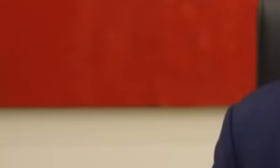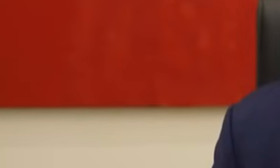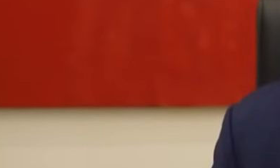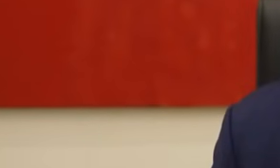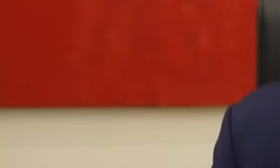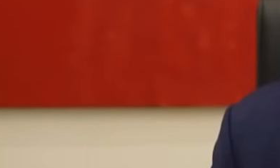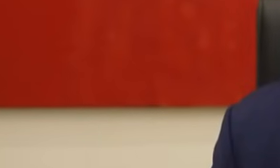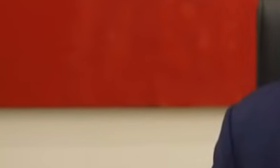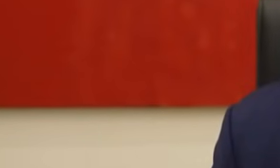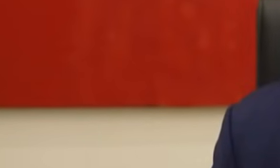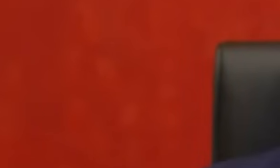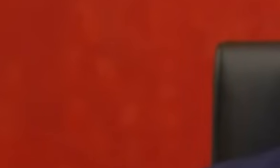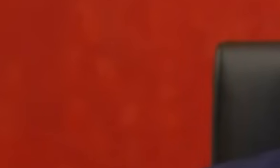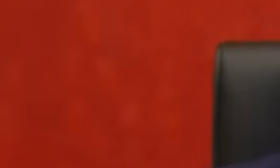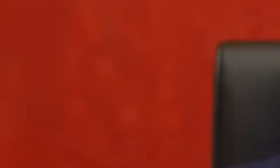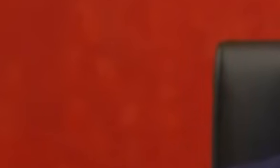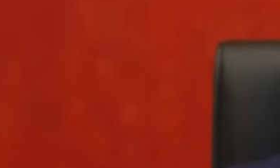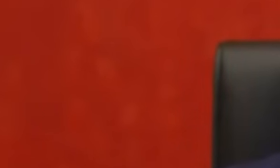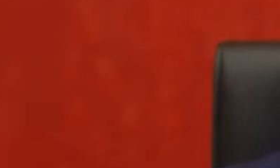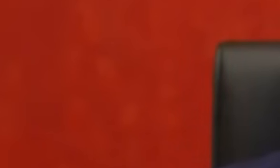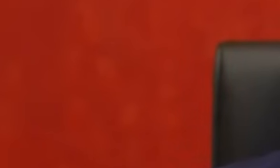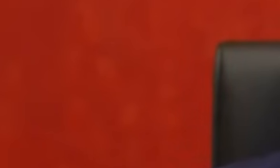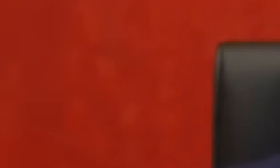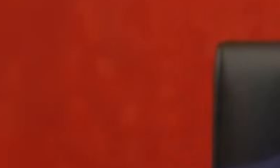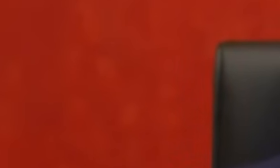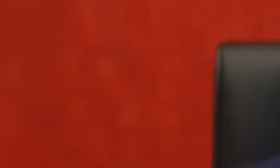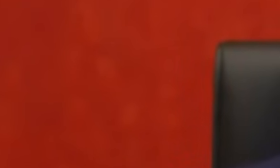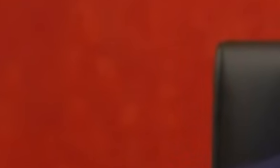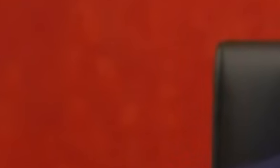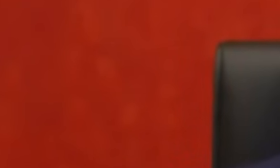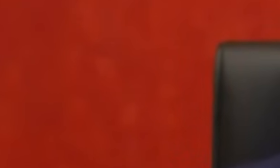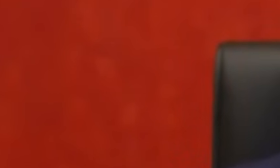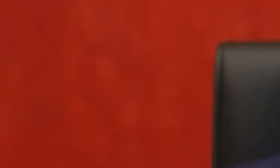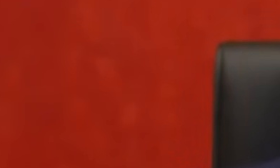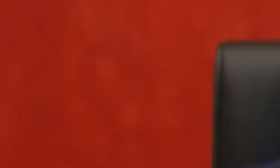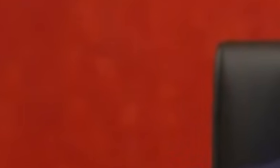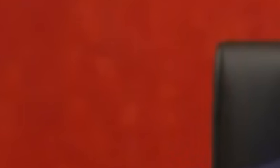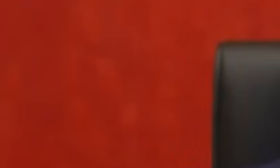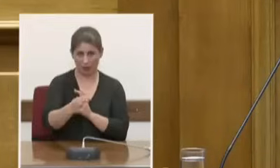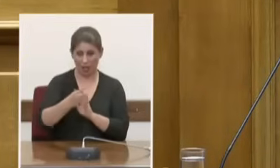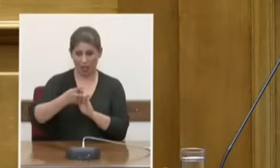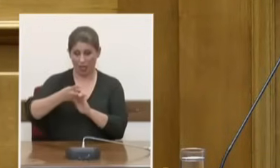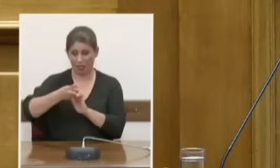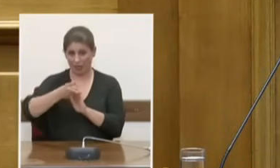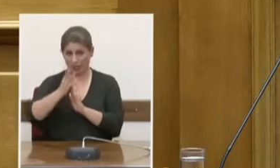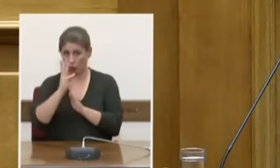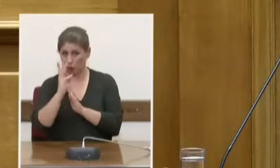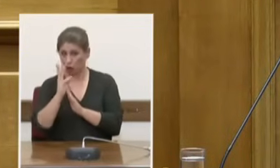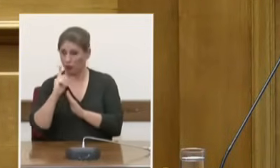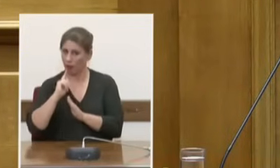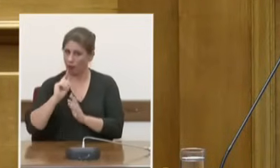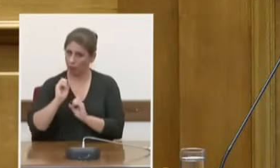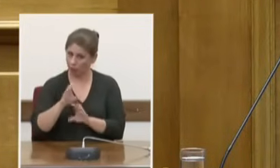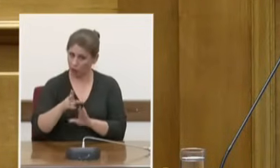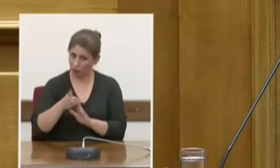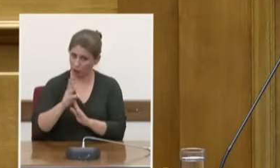ο ΣΥΡΙΖΑ, δουλεύουμε. Όλα κοστολογημένα, όλα έτοιμα να εφαρμοστούν από αύριο κιόλας. Θα δώσετε 13ο μισθό,